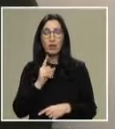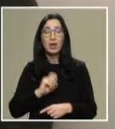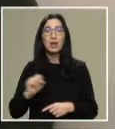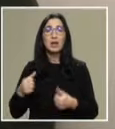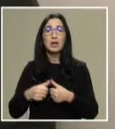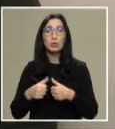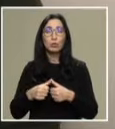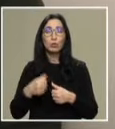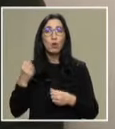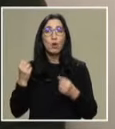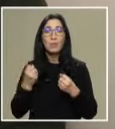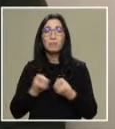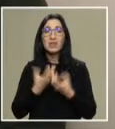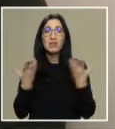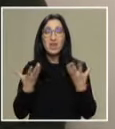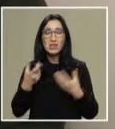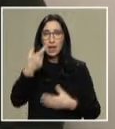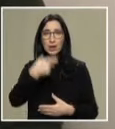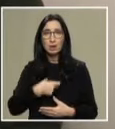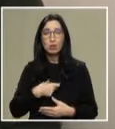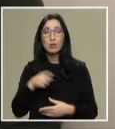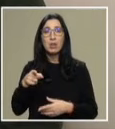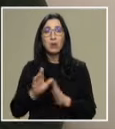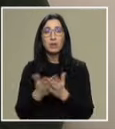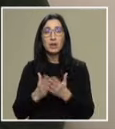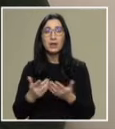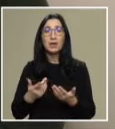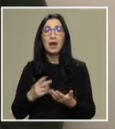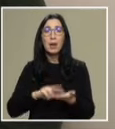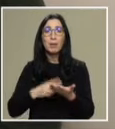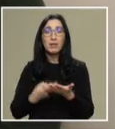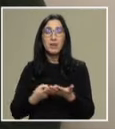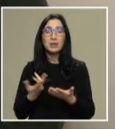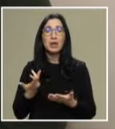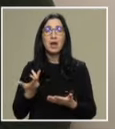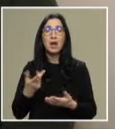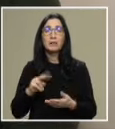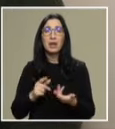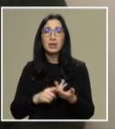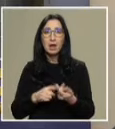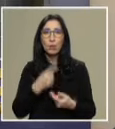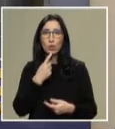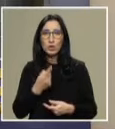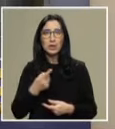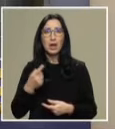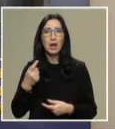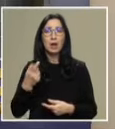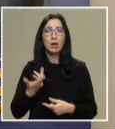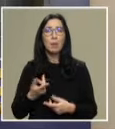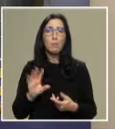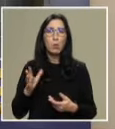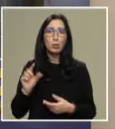литературно известна личност. Неговата книга е преведена на няколко езика – английски, немски, френски и много други. Може би